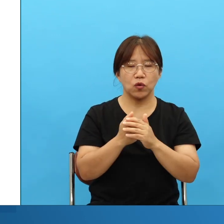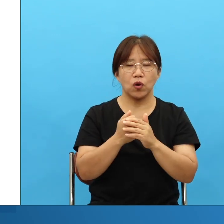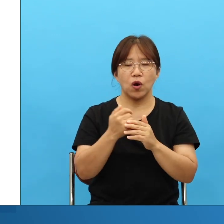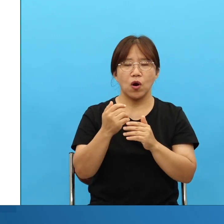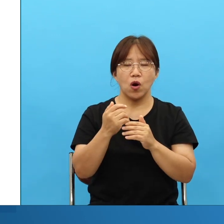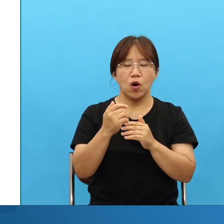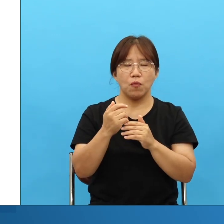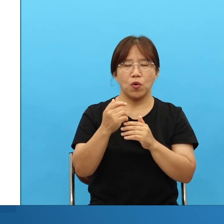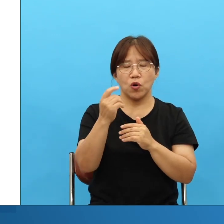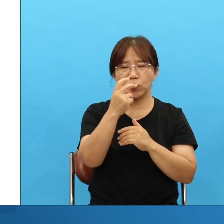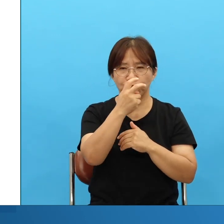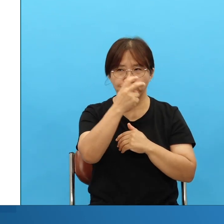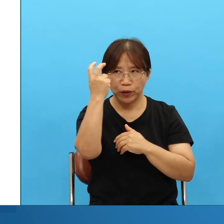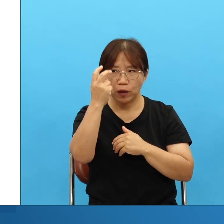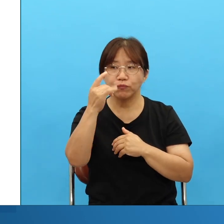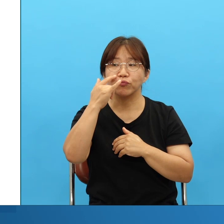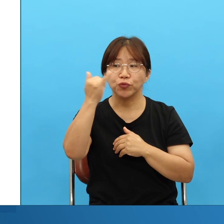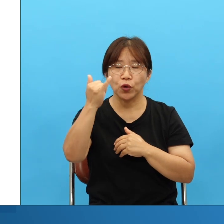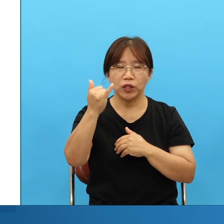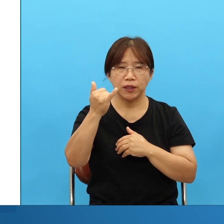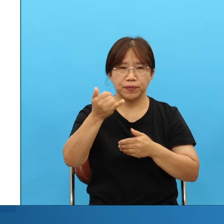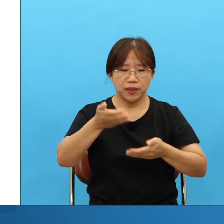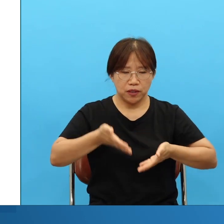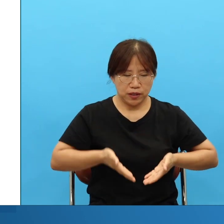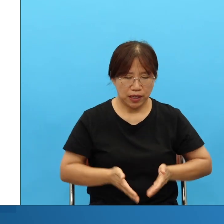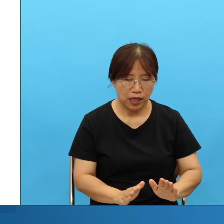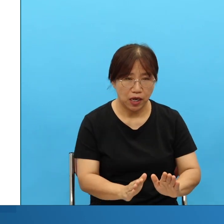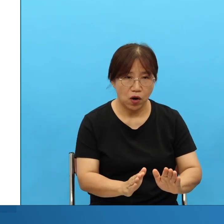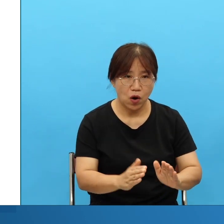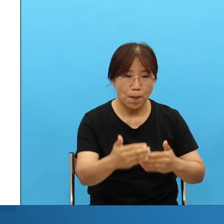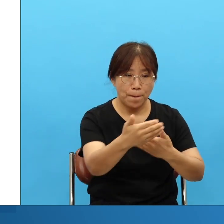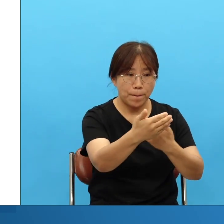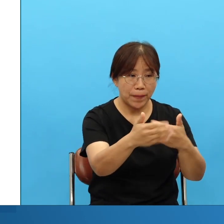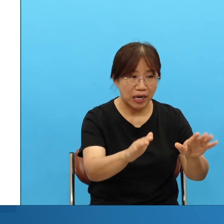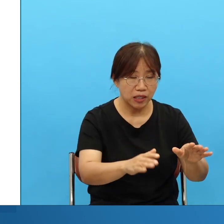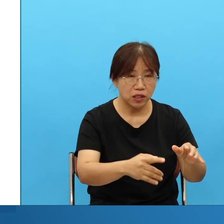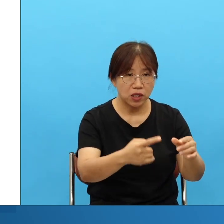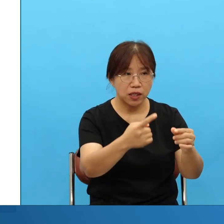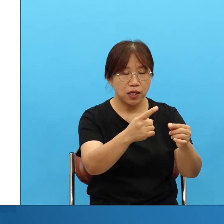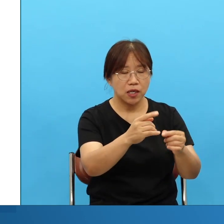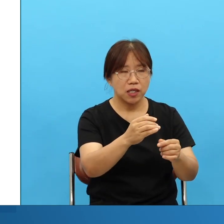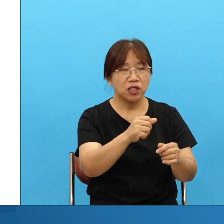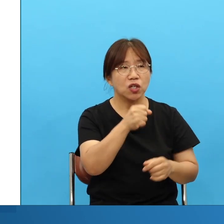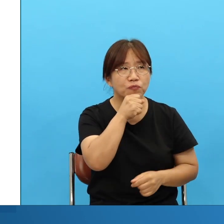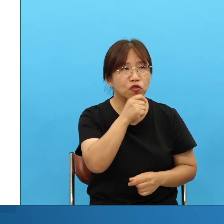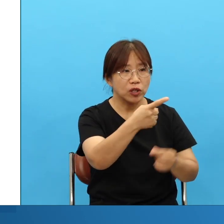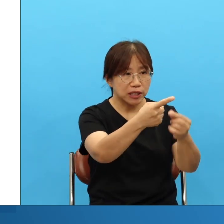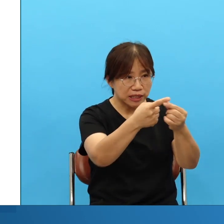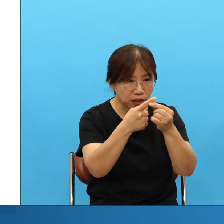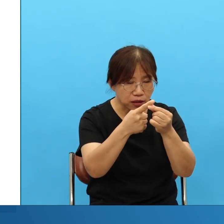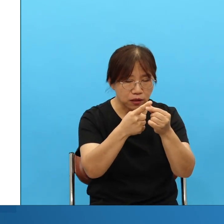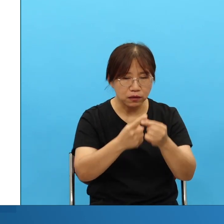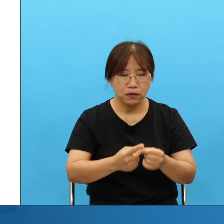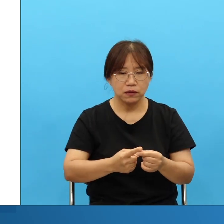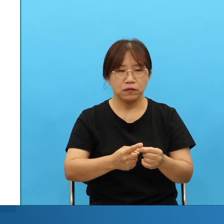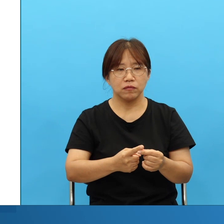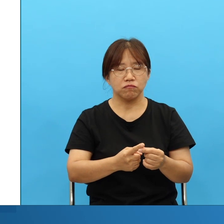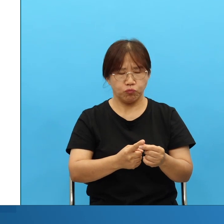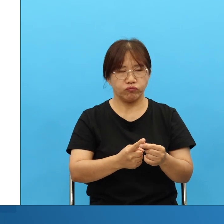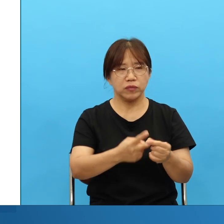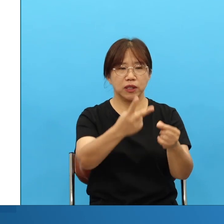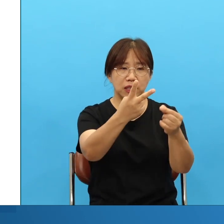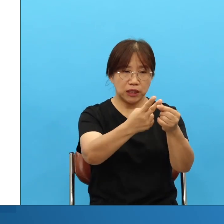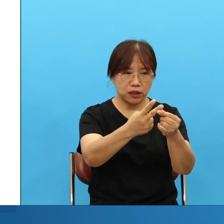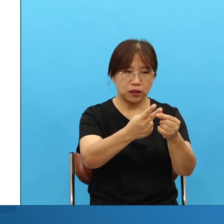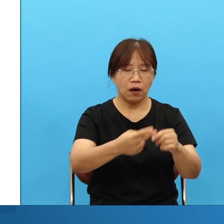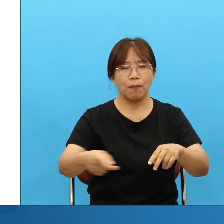공부도 잘했는데 반에서 1등 하다가 2등 하면 맞았어요. 서울대 가려면 전교에서 1등 해야 된다 이래가지고.